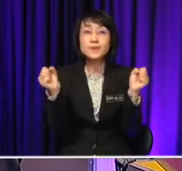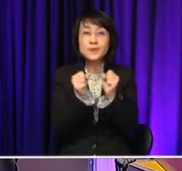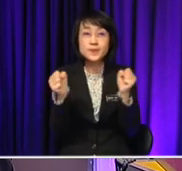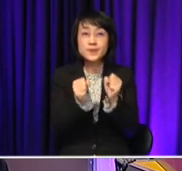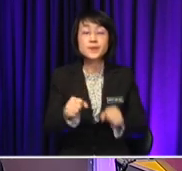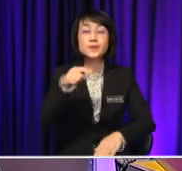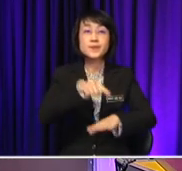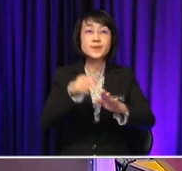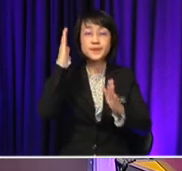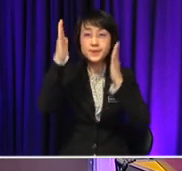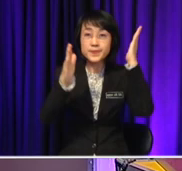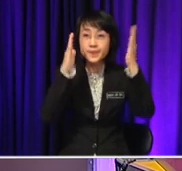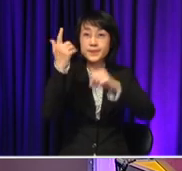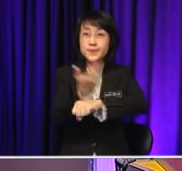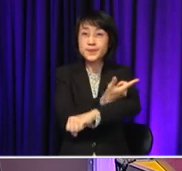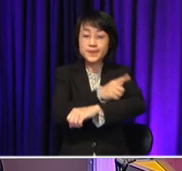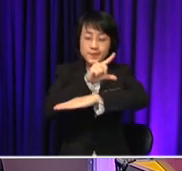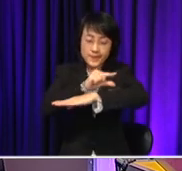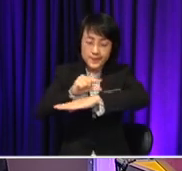letih kambing